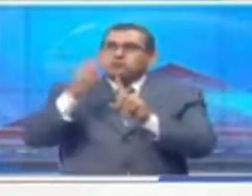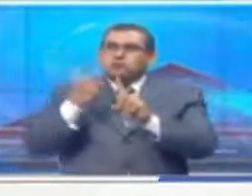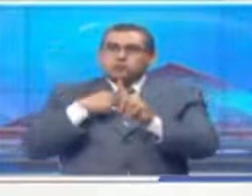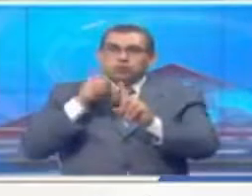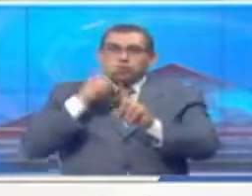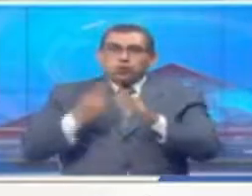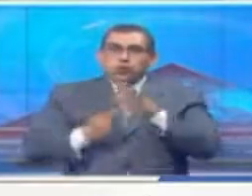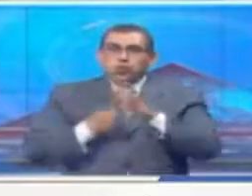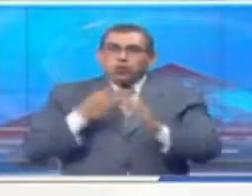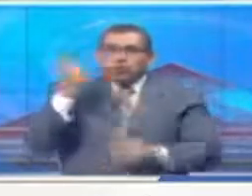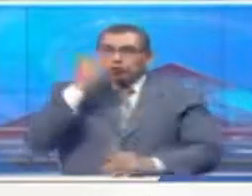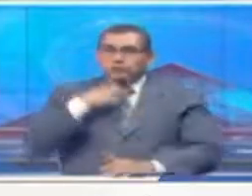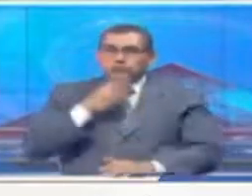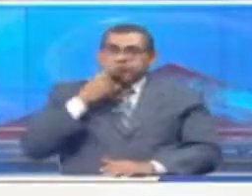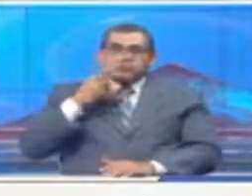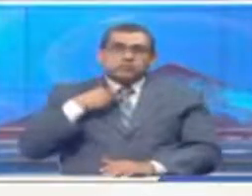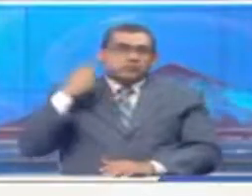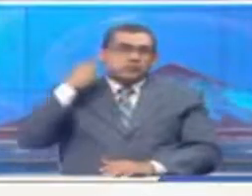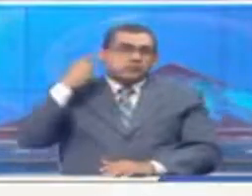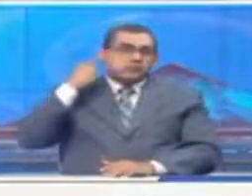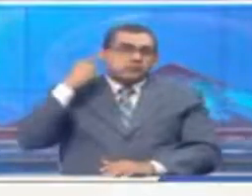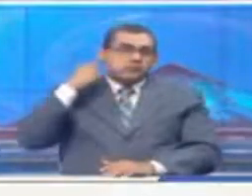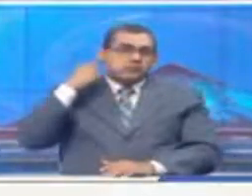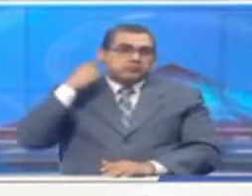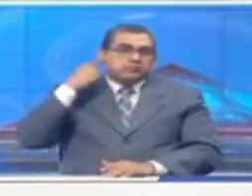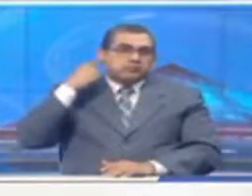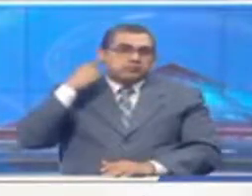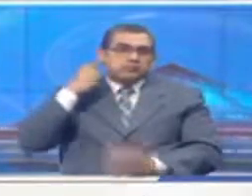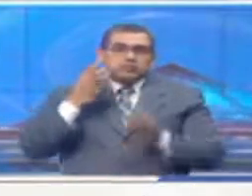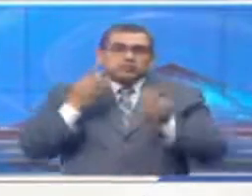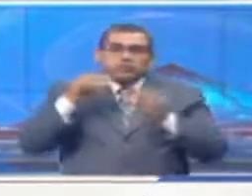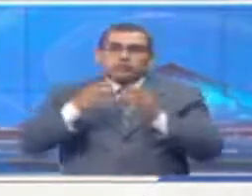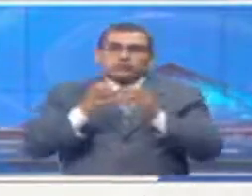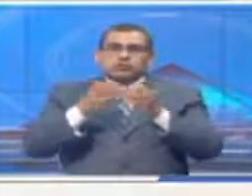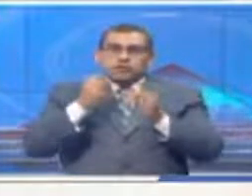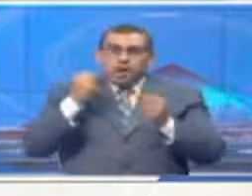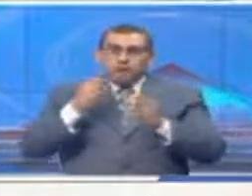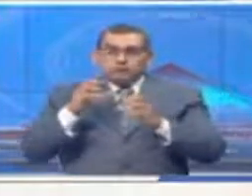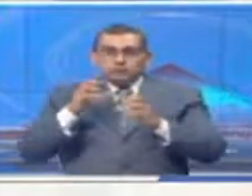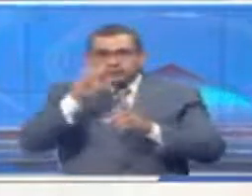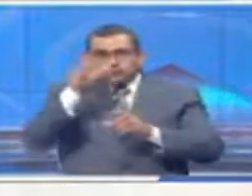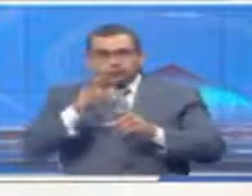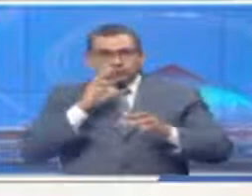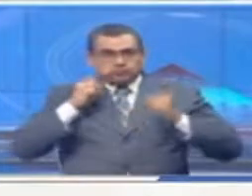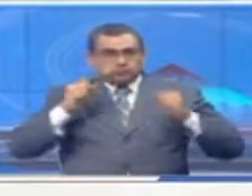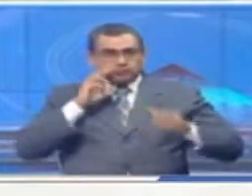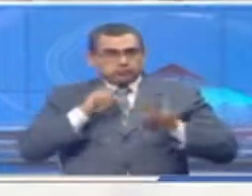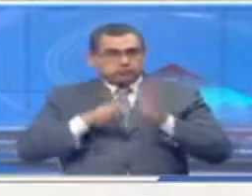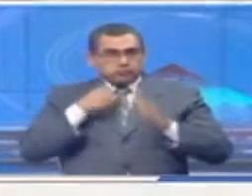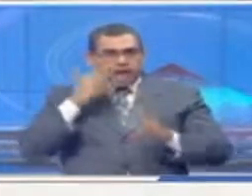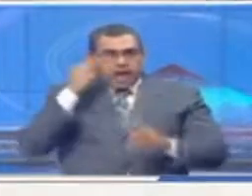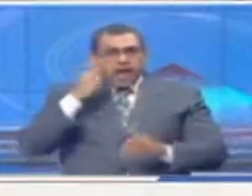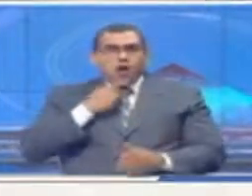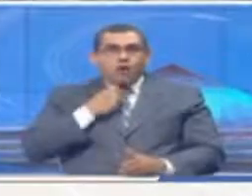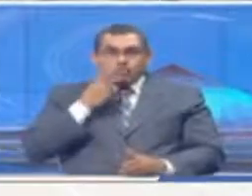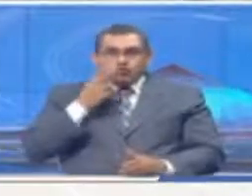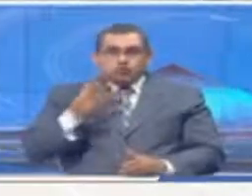ان اكاديمية الشرطة بيبقى فيها احداث كتير قوي هي اللي بتساهم في صناعة ده، فكنت ببقى حابة اشوف ده.